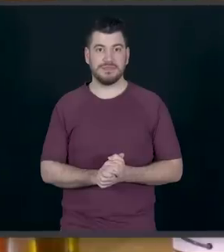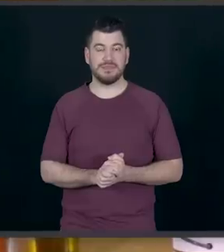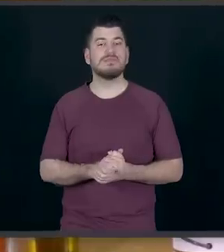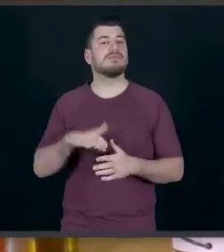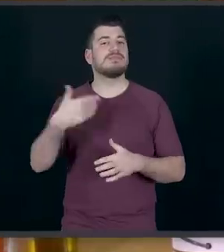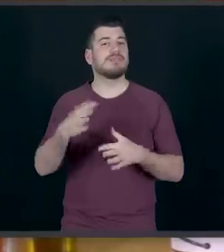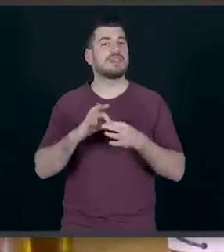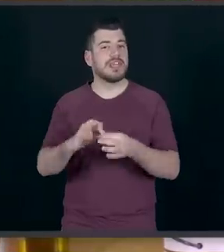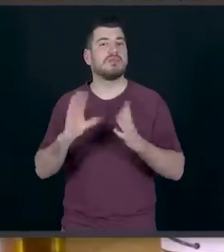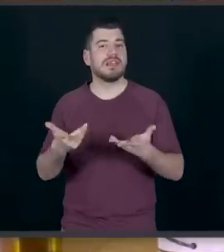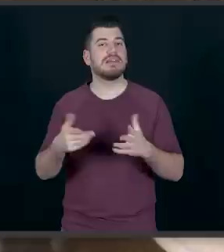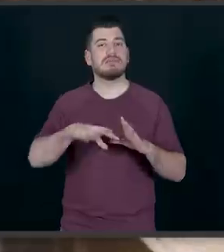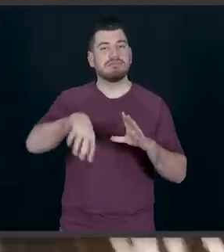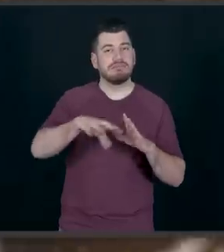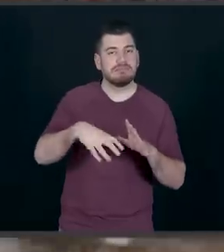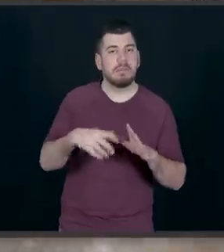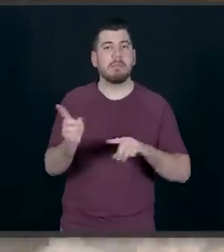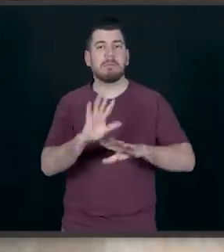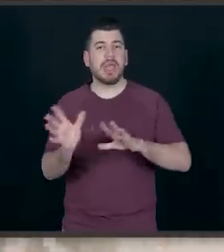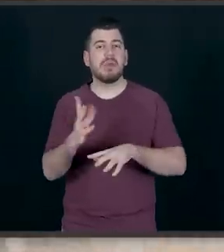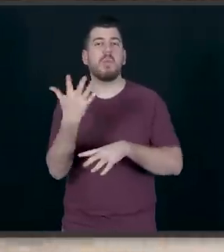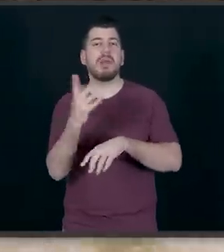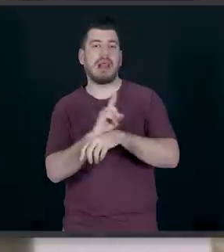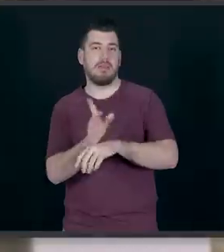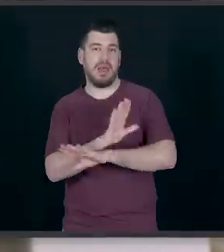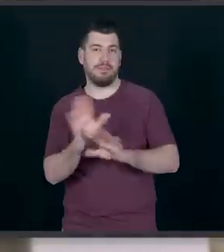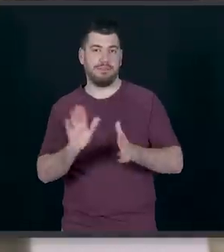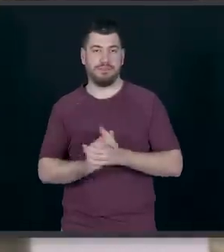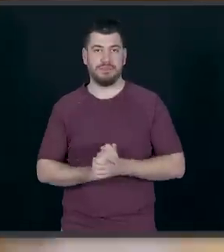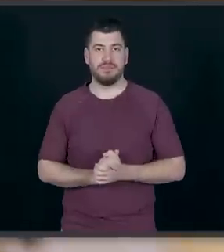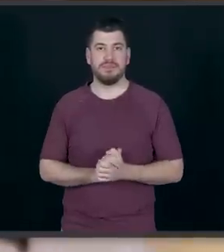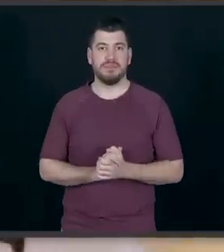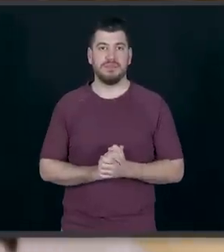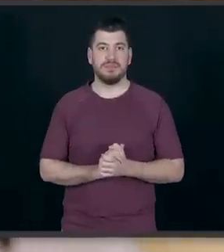Και συνεχίζουμε το χτύπημα, χτυπήστε για τουλάχιστον 5 λεπτά.